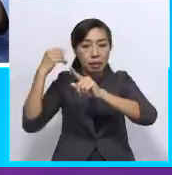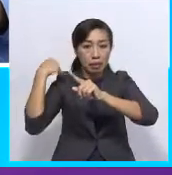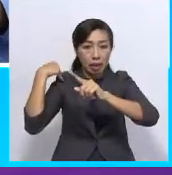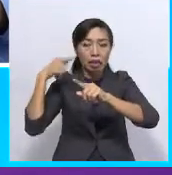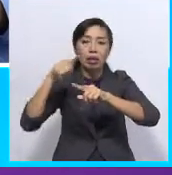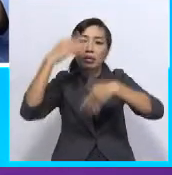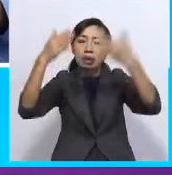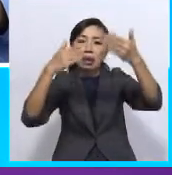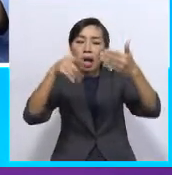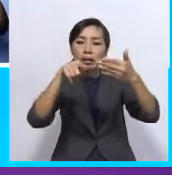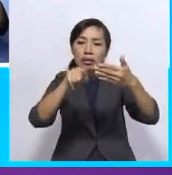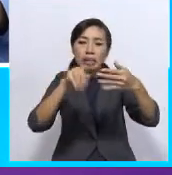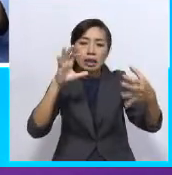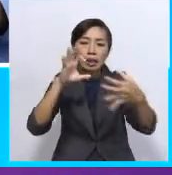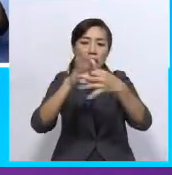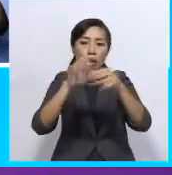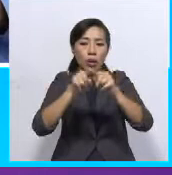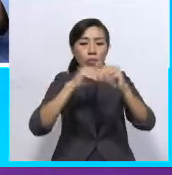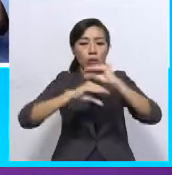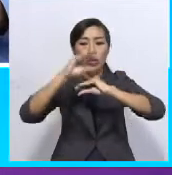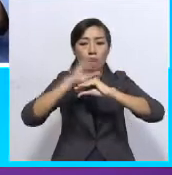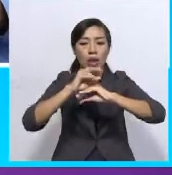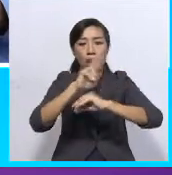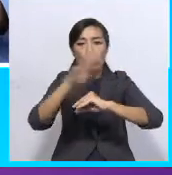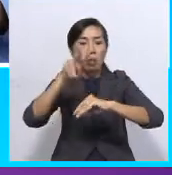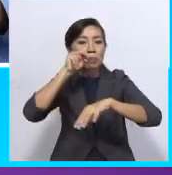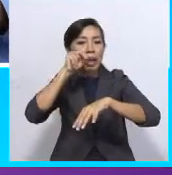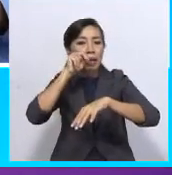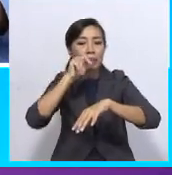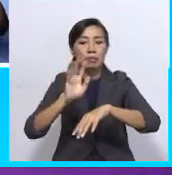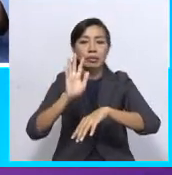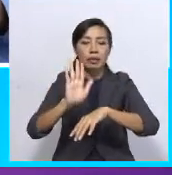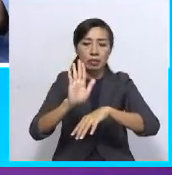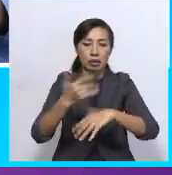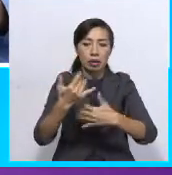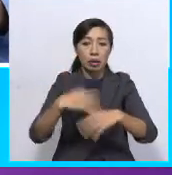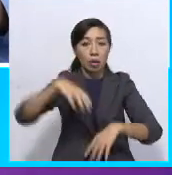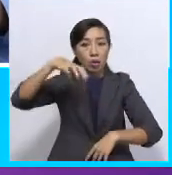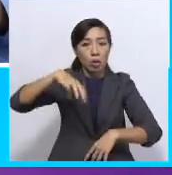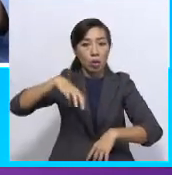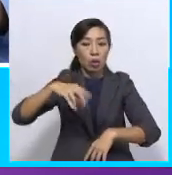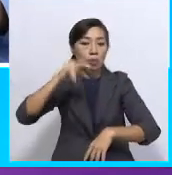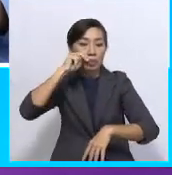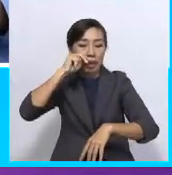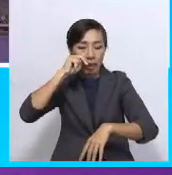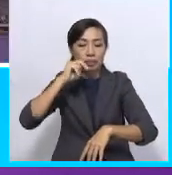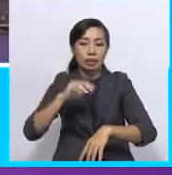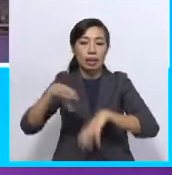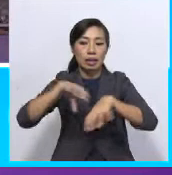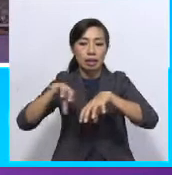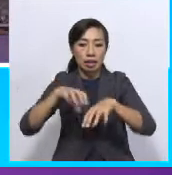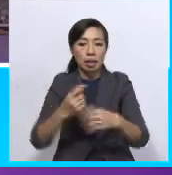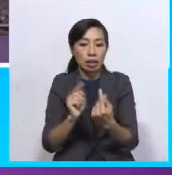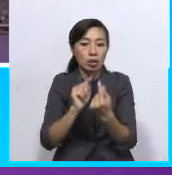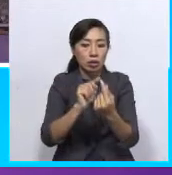การนี้นะครับก็เป็นนิทรรศการเกี่ยวกับโครงการระบบระบายน้ำซึ่งจัดขึ้นโดยกรมทรัพยากรน้ำครับนอกจาก